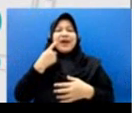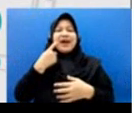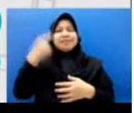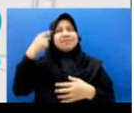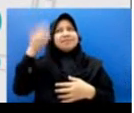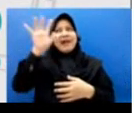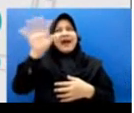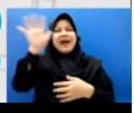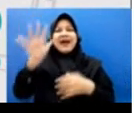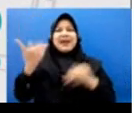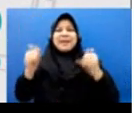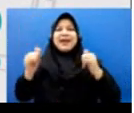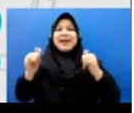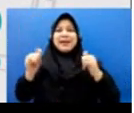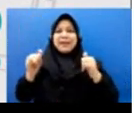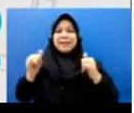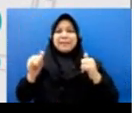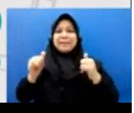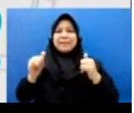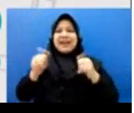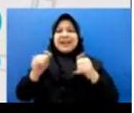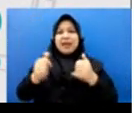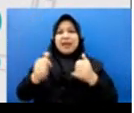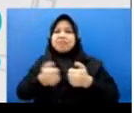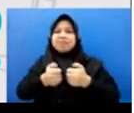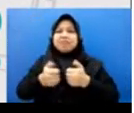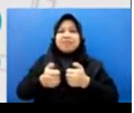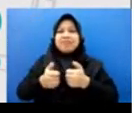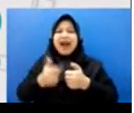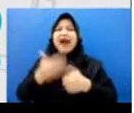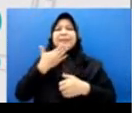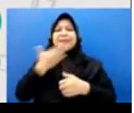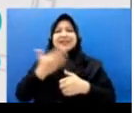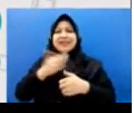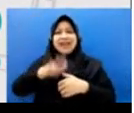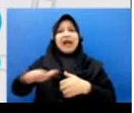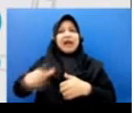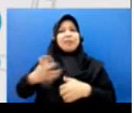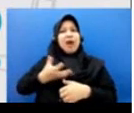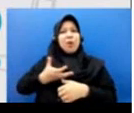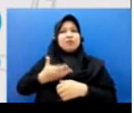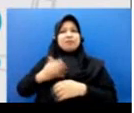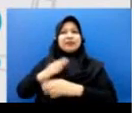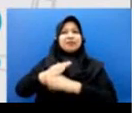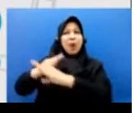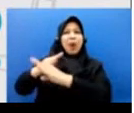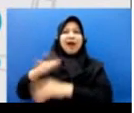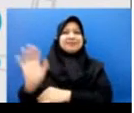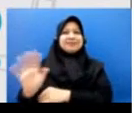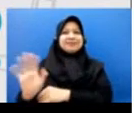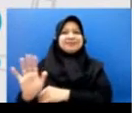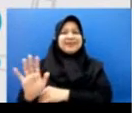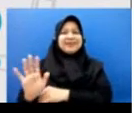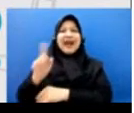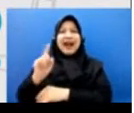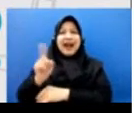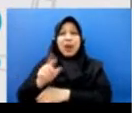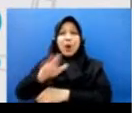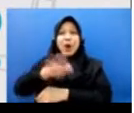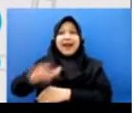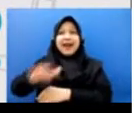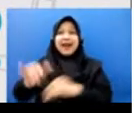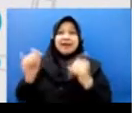main video game itu, murid itu semuanya mau tuh, nggak ada yang menolak-nolak. Kenapa ketika mereka bermain game, mereka tuh